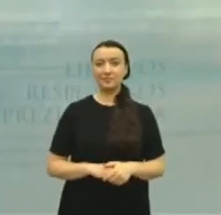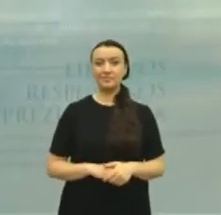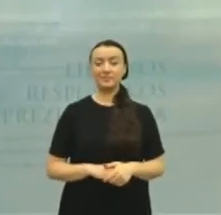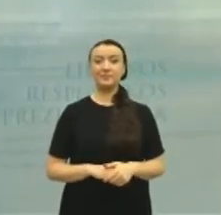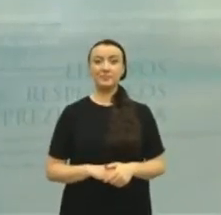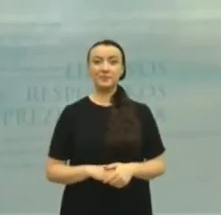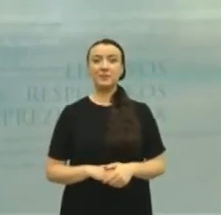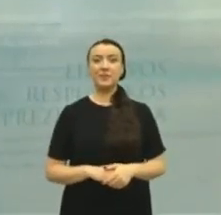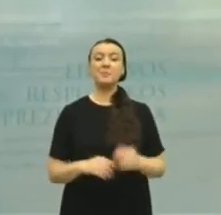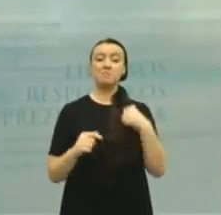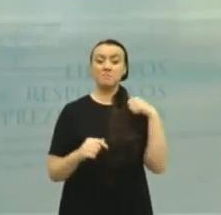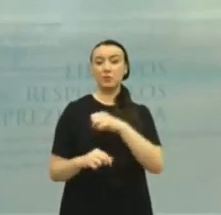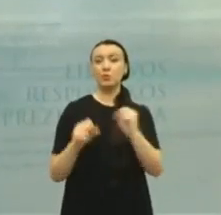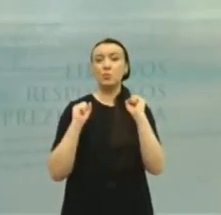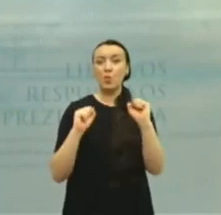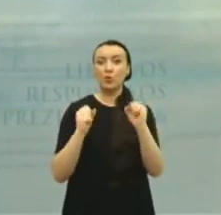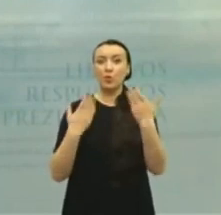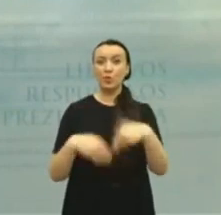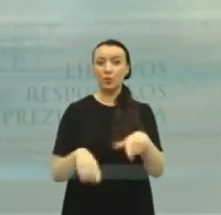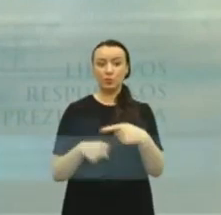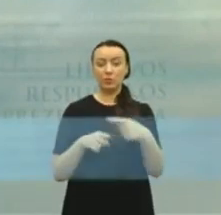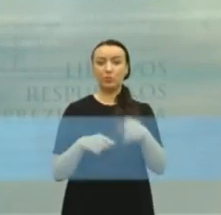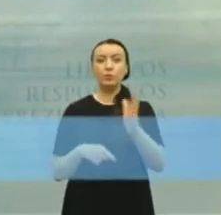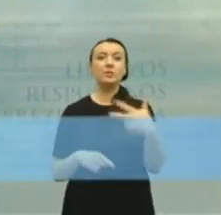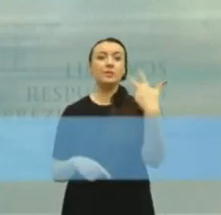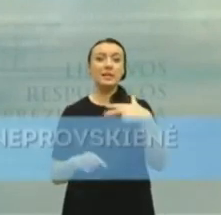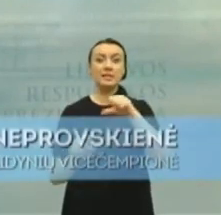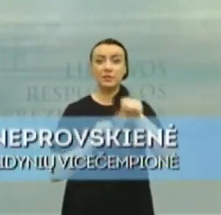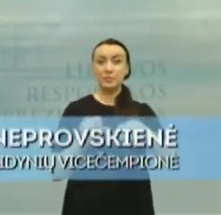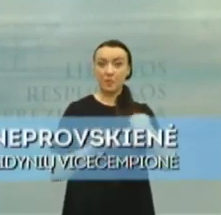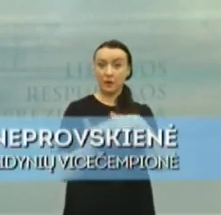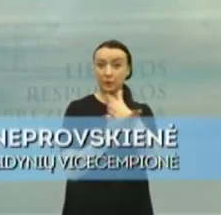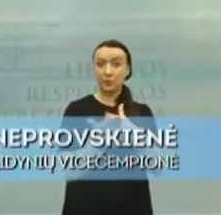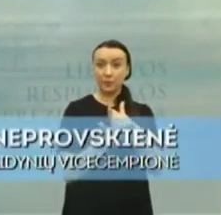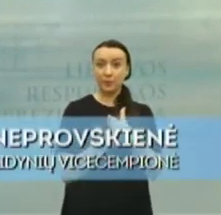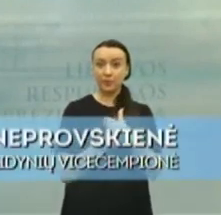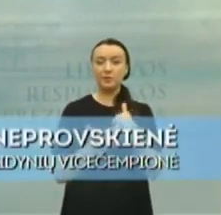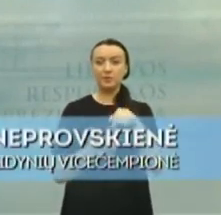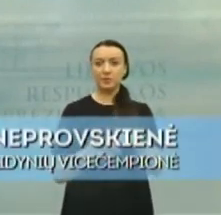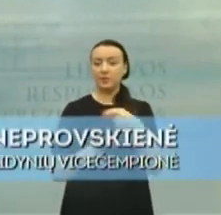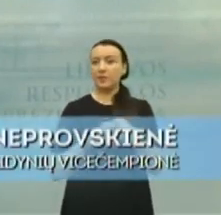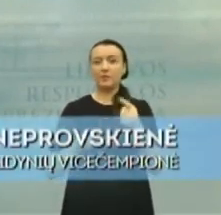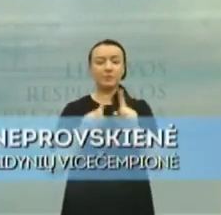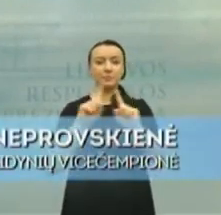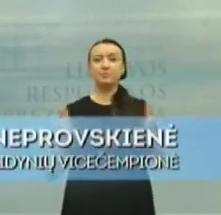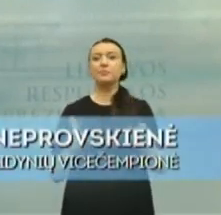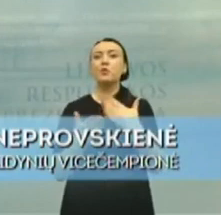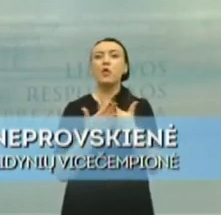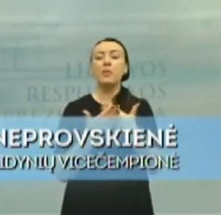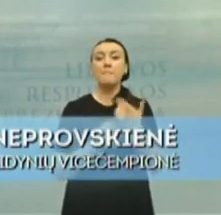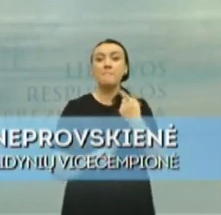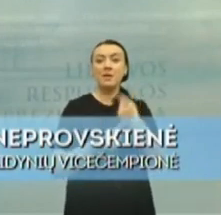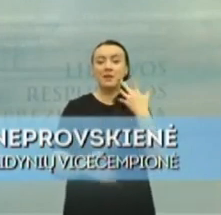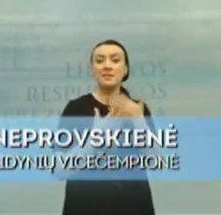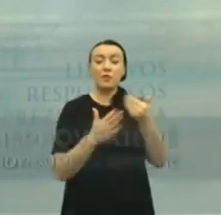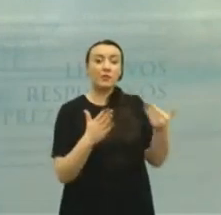tikrųjų, sportuoju jau beveik apie 30 metų ir šis kartas tai yra ypatingas tuo, kad pirmą kartą